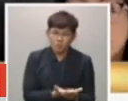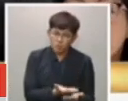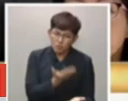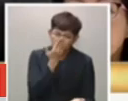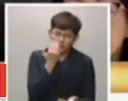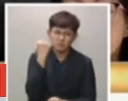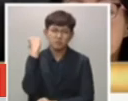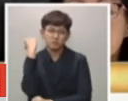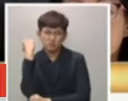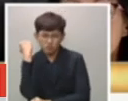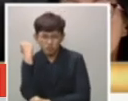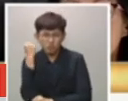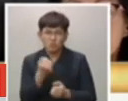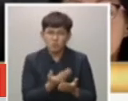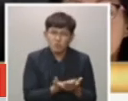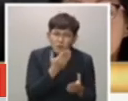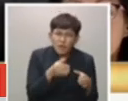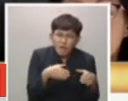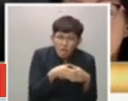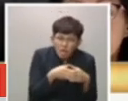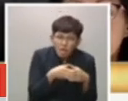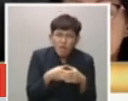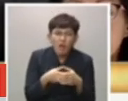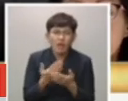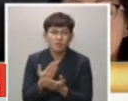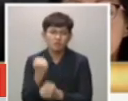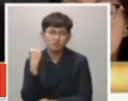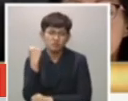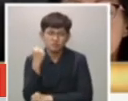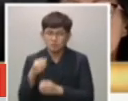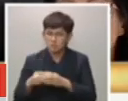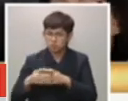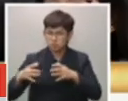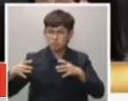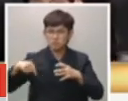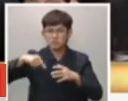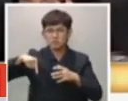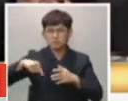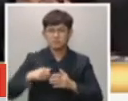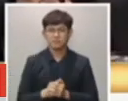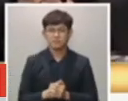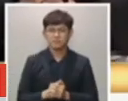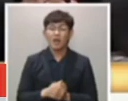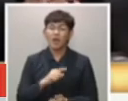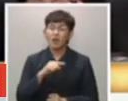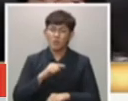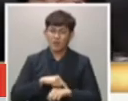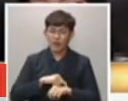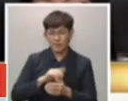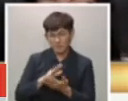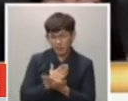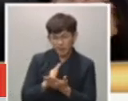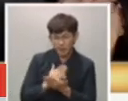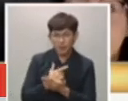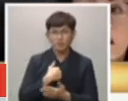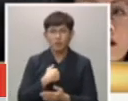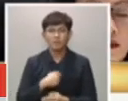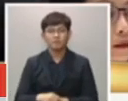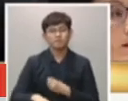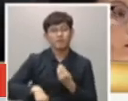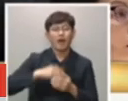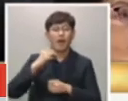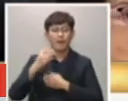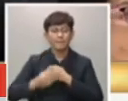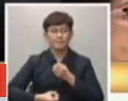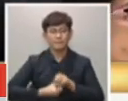ายท่านประธานครับผมจะใช้เวลาที่รับมอบหมายมาจากพรรคร่วมฝ่ายค้านนี้อภิปรายด้านเศรษฐกิจครับจะ